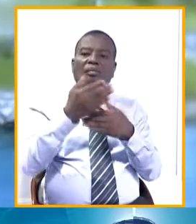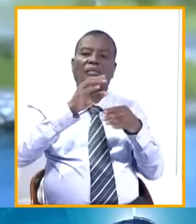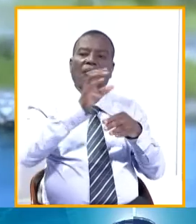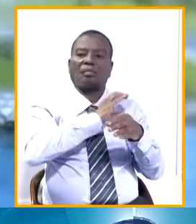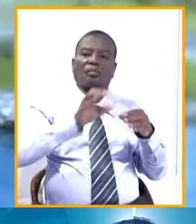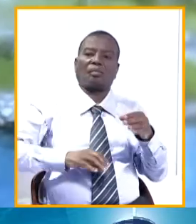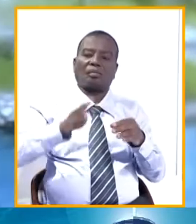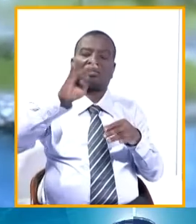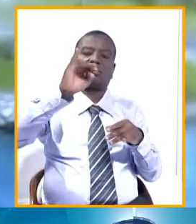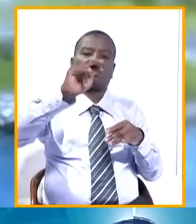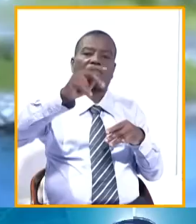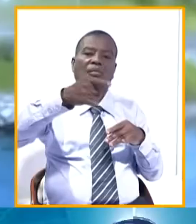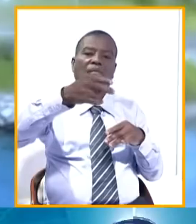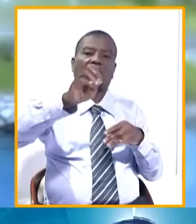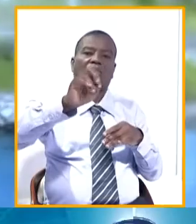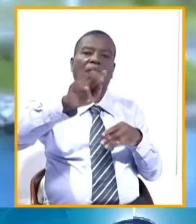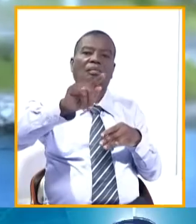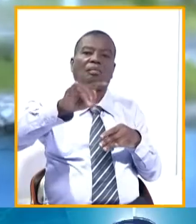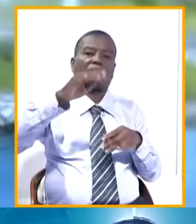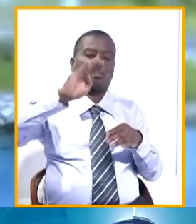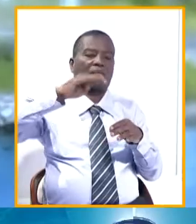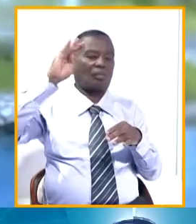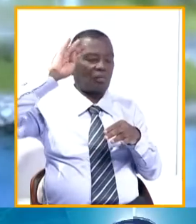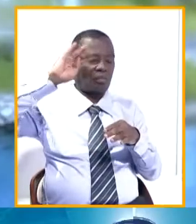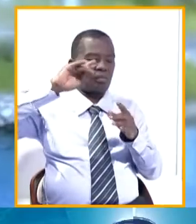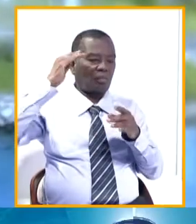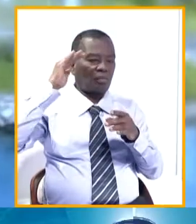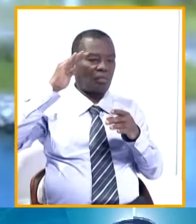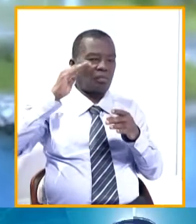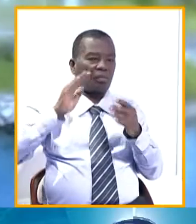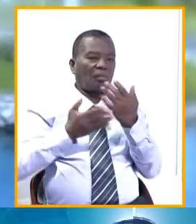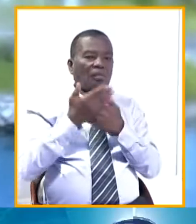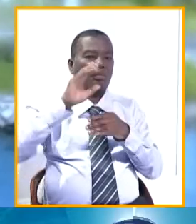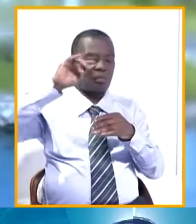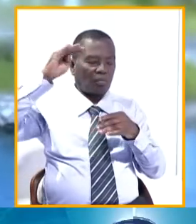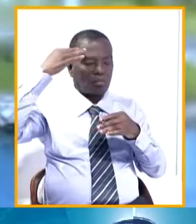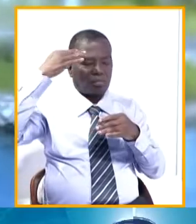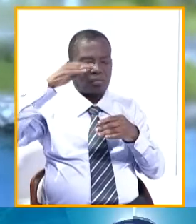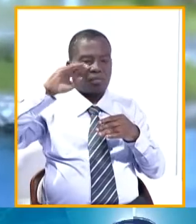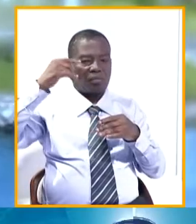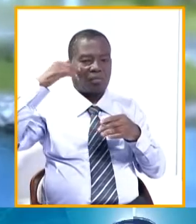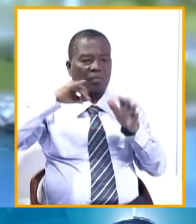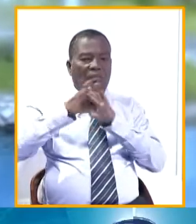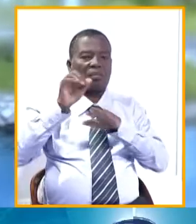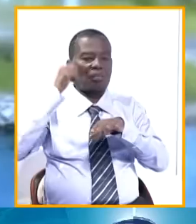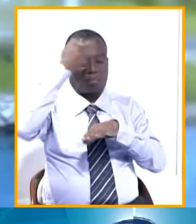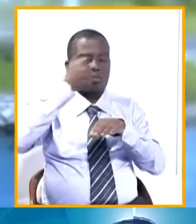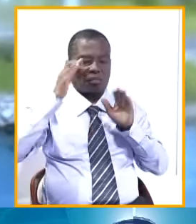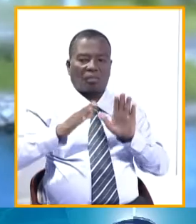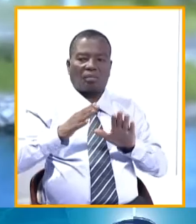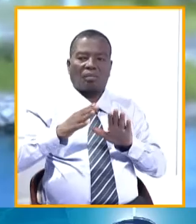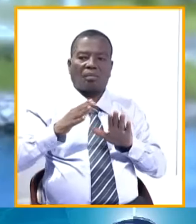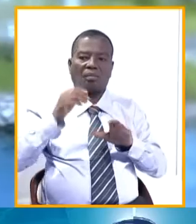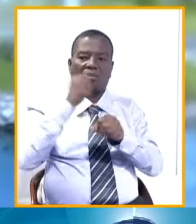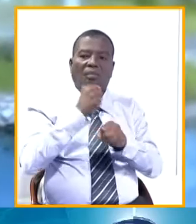commune de Bingéville par le ministère d'État, ministère des Affaires étrangères, de l'intégration africaine et de la diaspora.